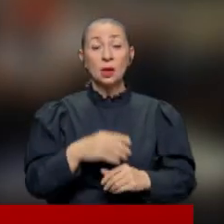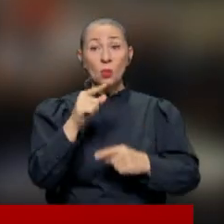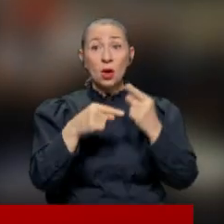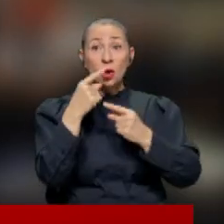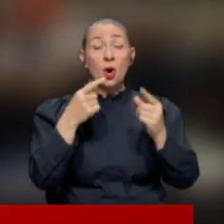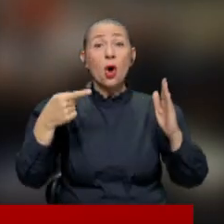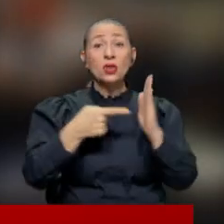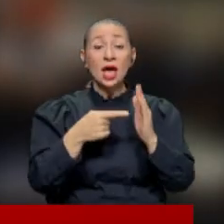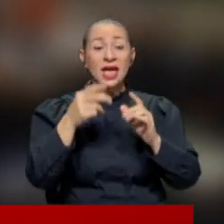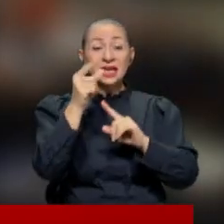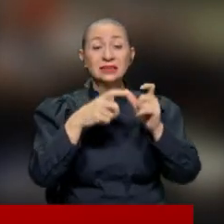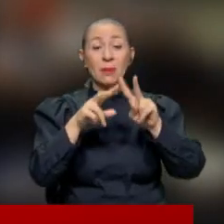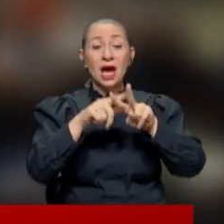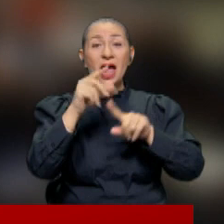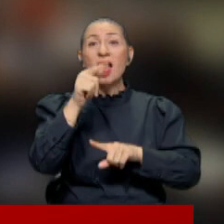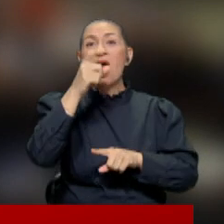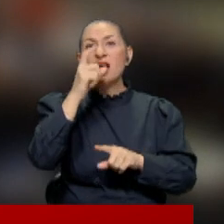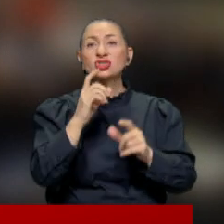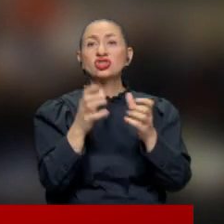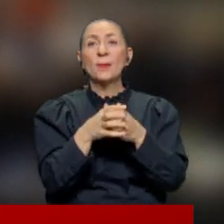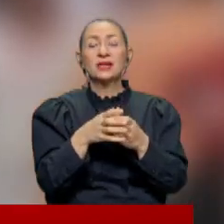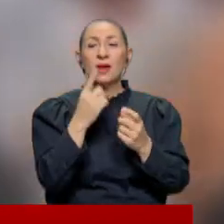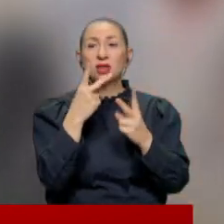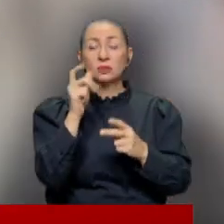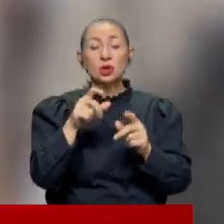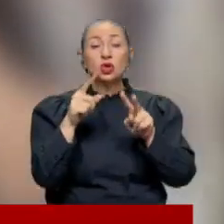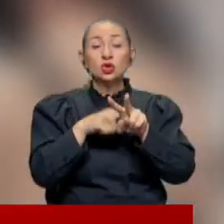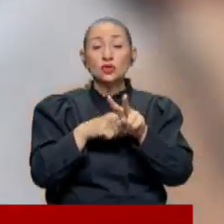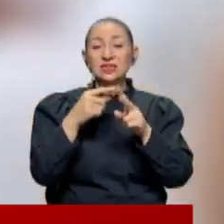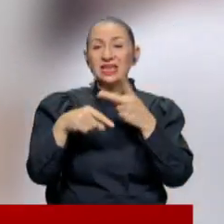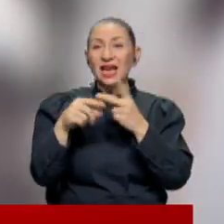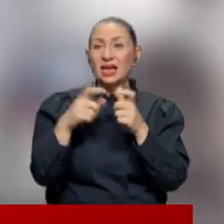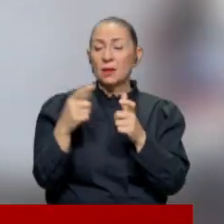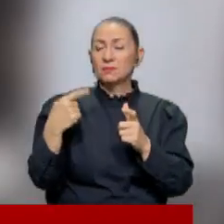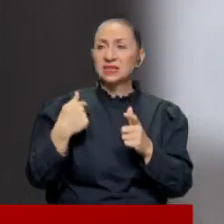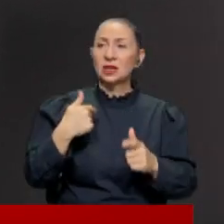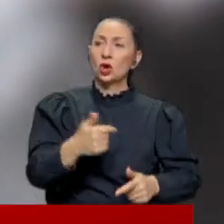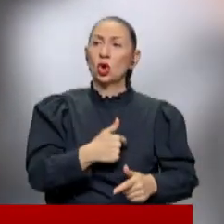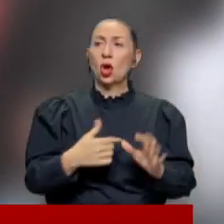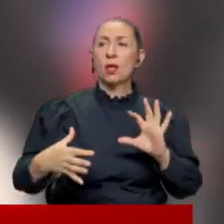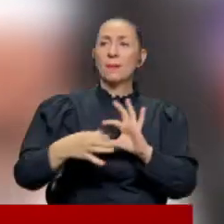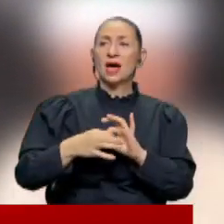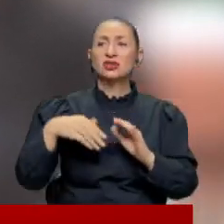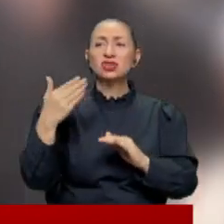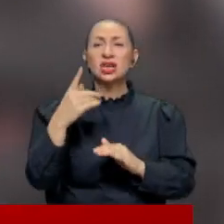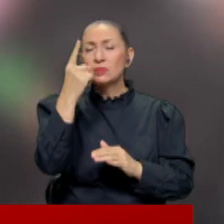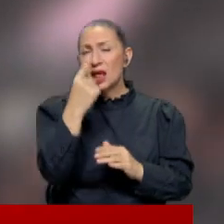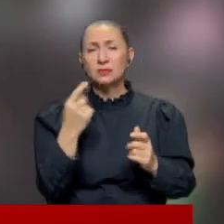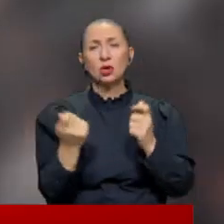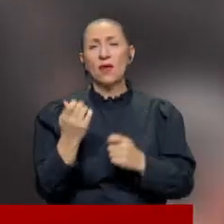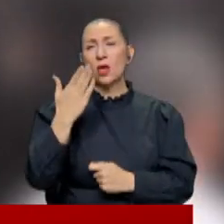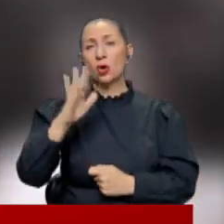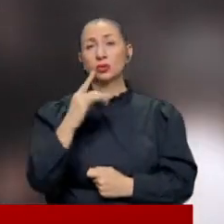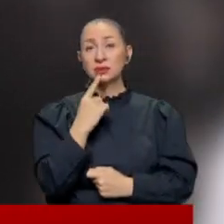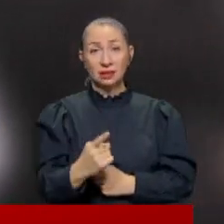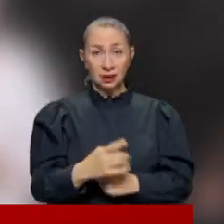İddiaların odağındaki İsmail Ağa cemaati de bir açıklama yaptı. Yusuf Ziya G'nin bizimle gönül bağı dışında hiçbir resmi görevi yoktur